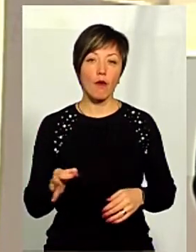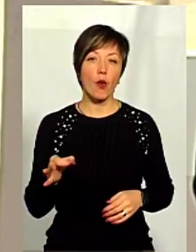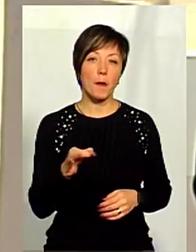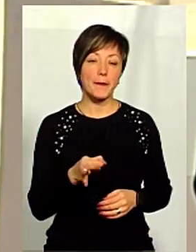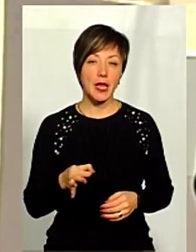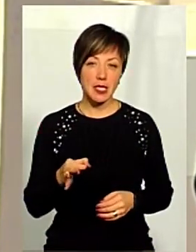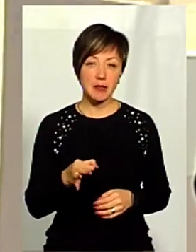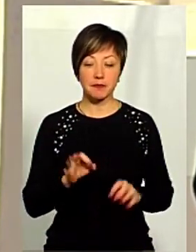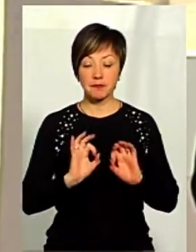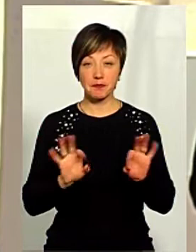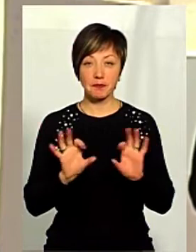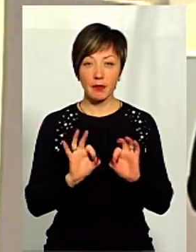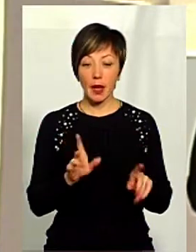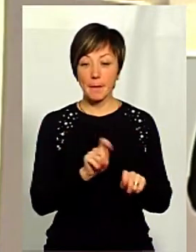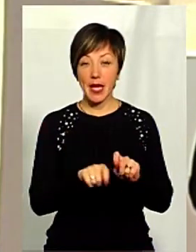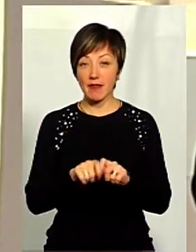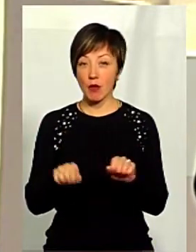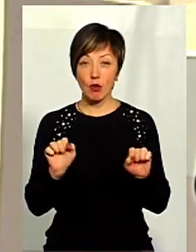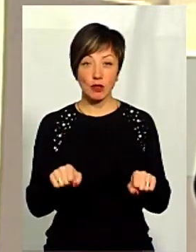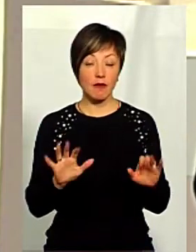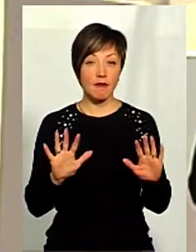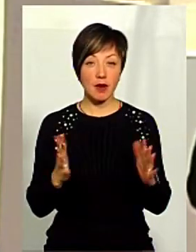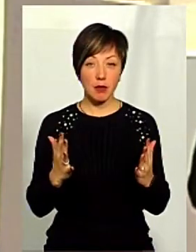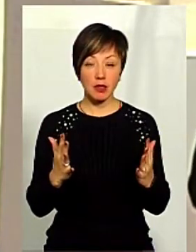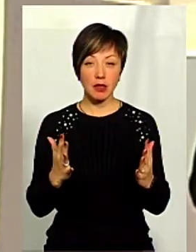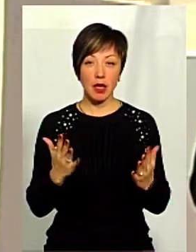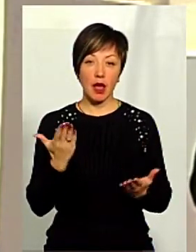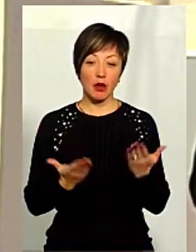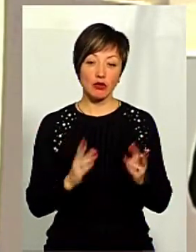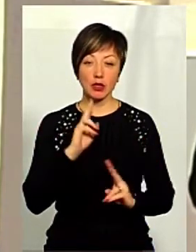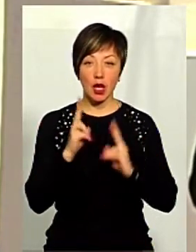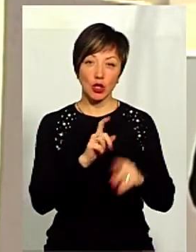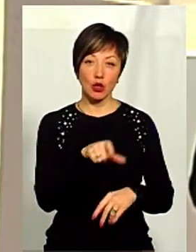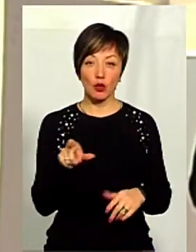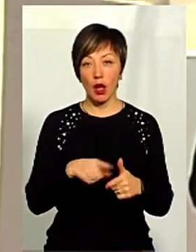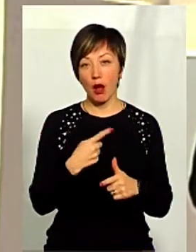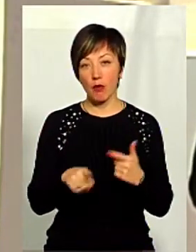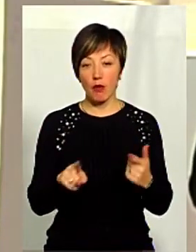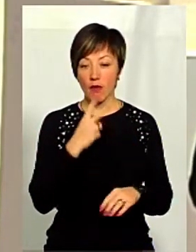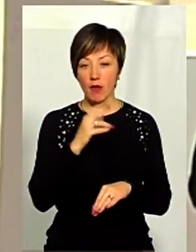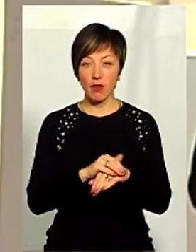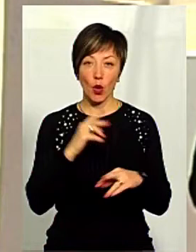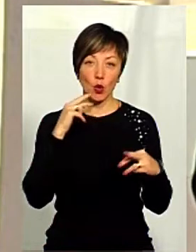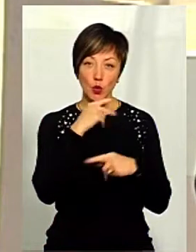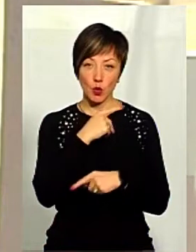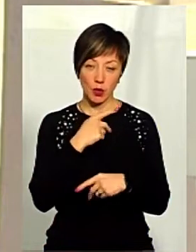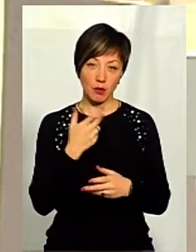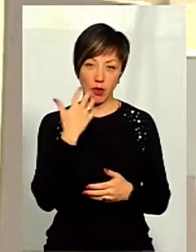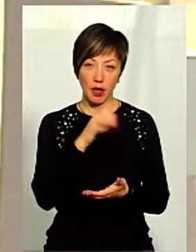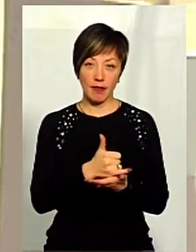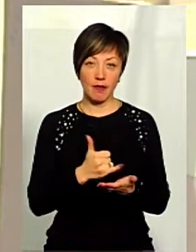області. Вона каже, що перевірки можливі у випадку, якщо скажуться люди, або буде виявлено якесь отруєння